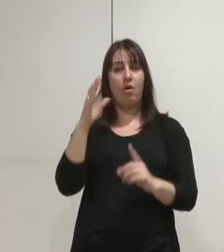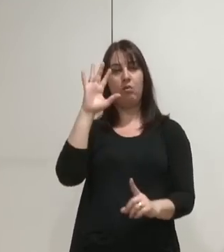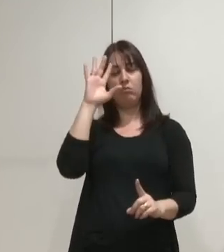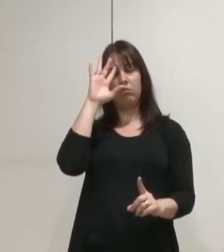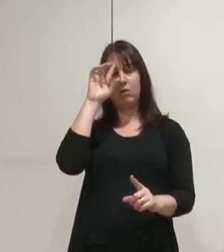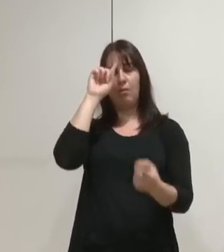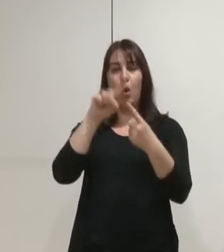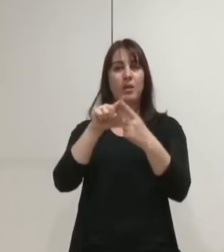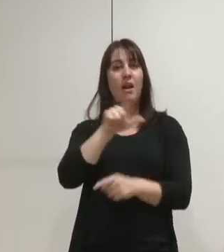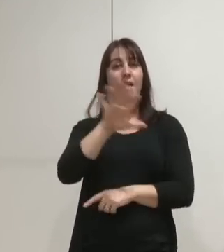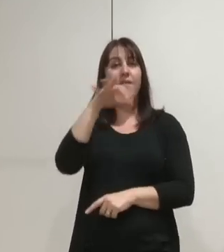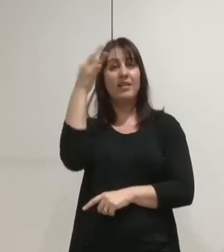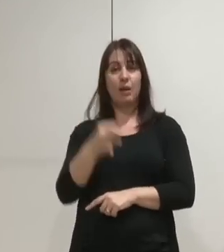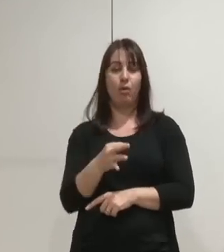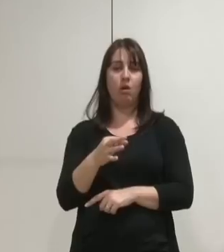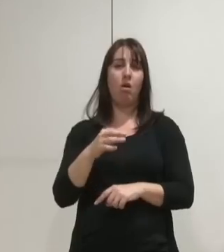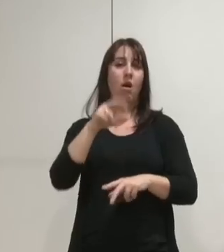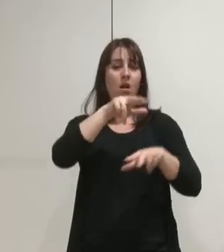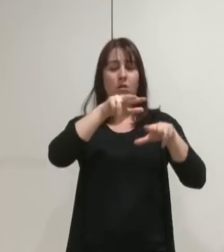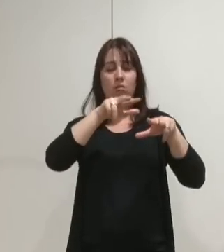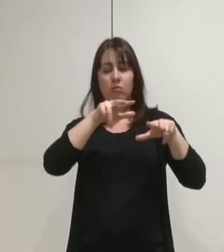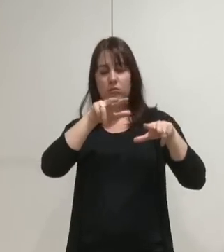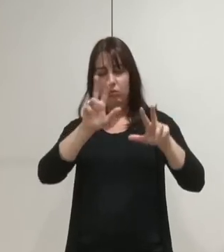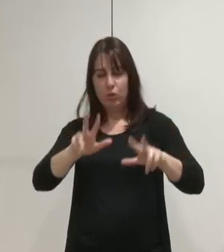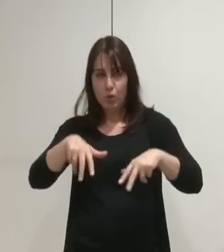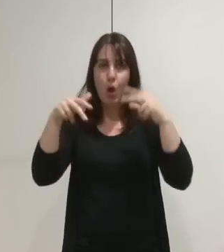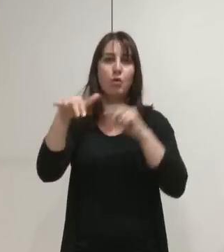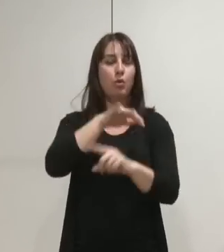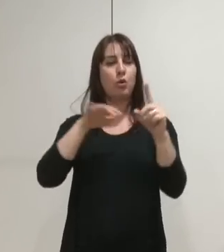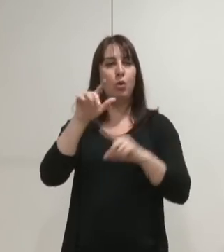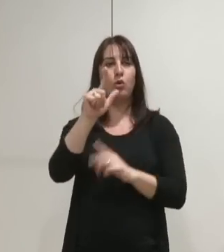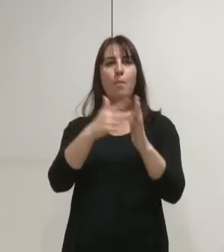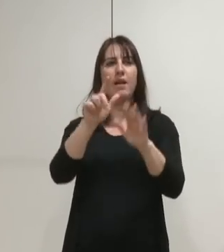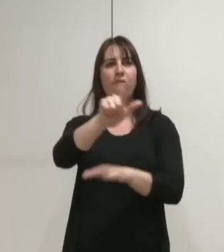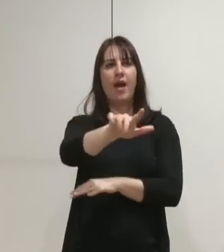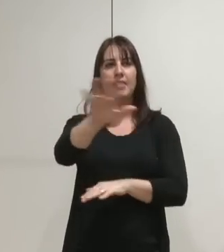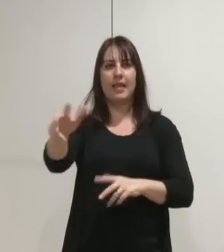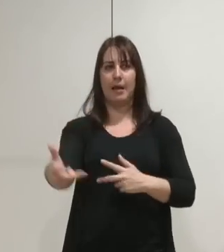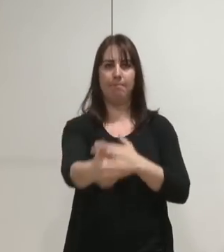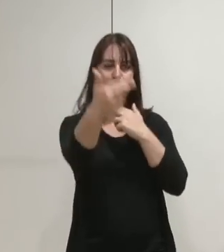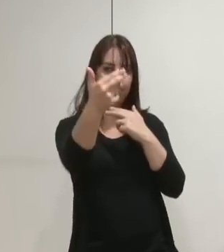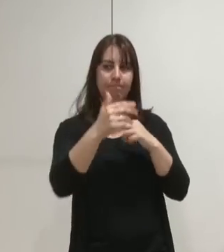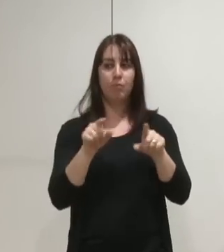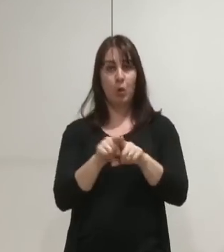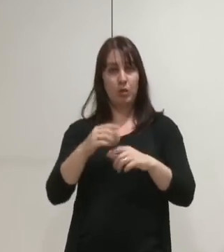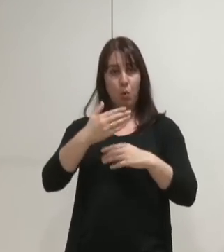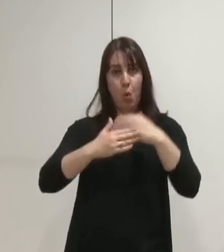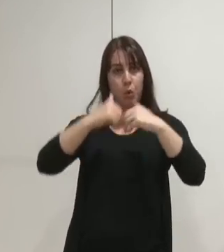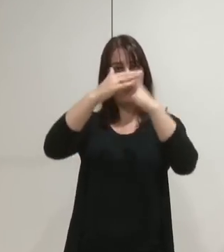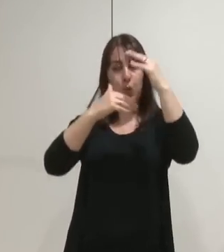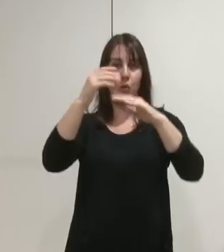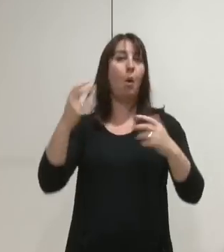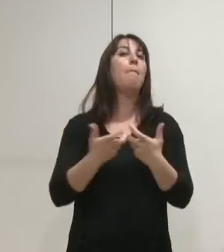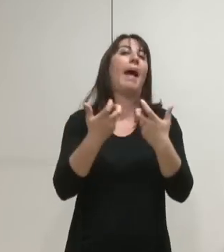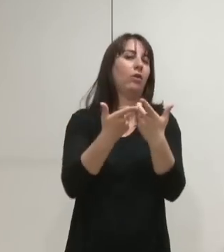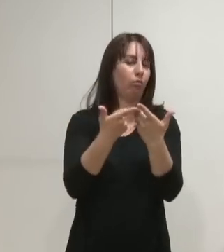logements sociaux en 2025 mais c'est ce sont aussi les formes urbaines les hauteurs maximales des des constructions par